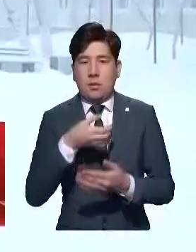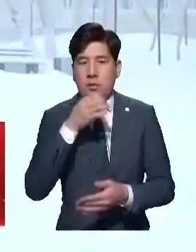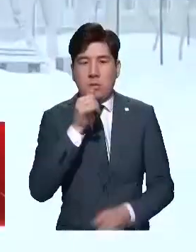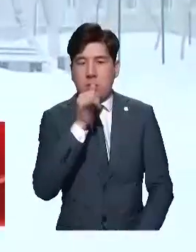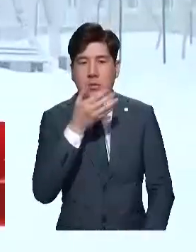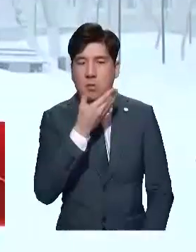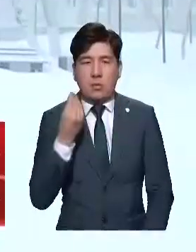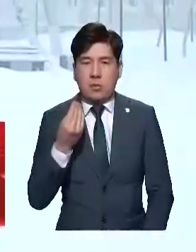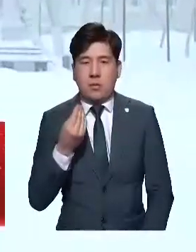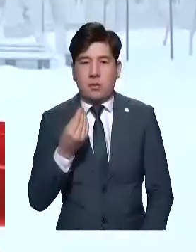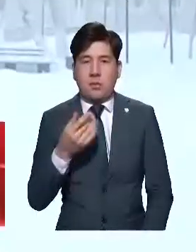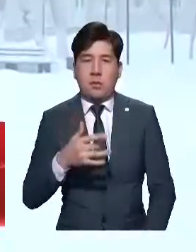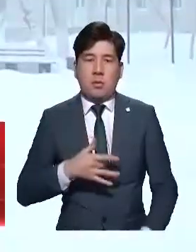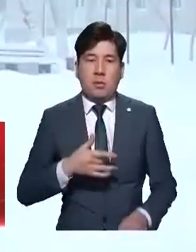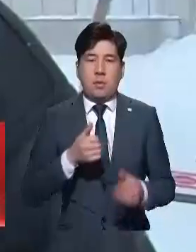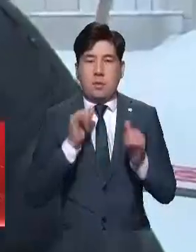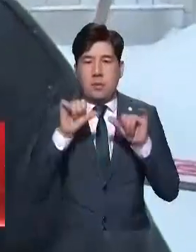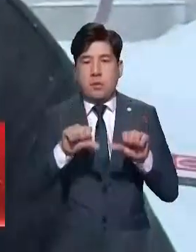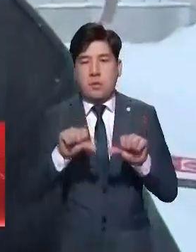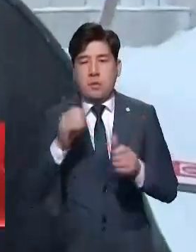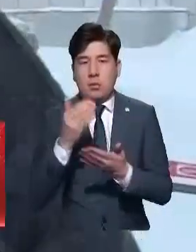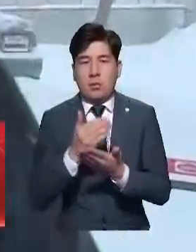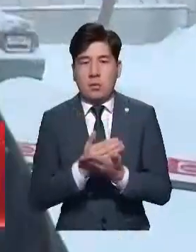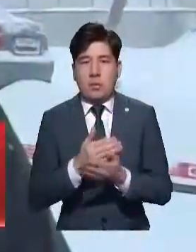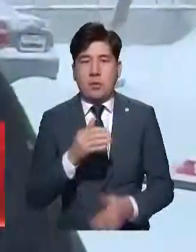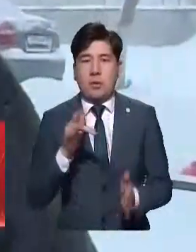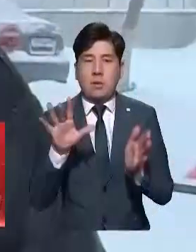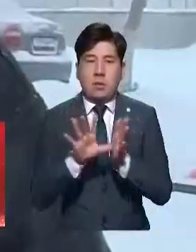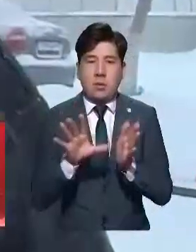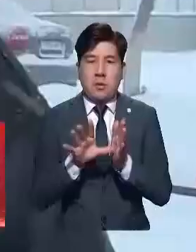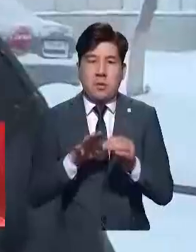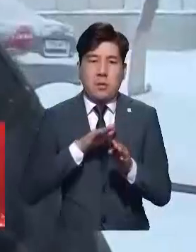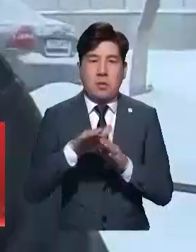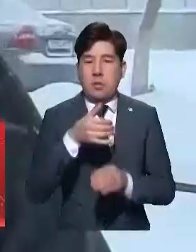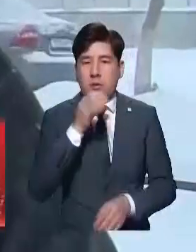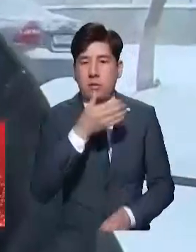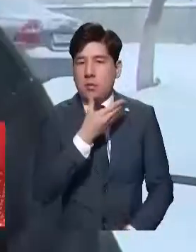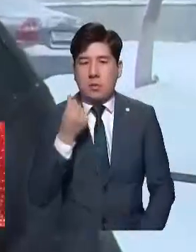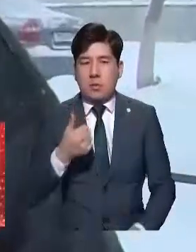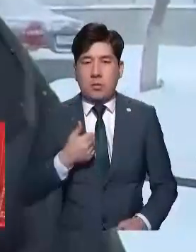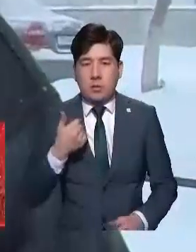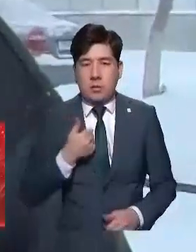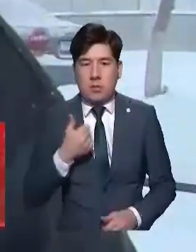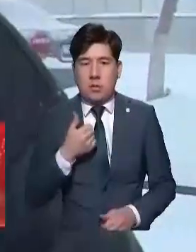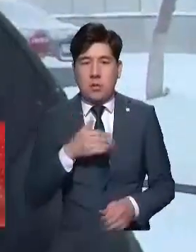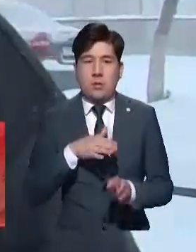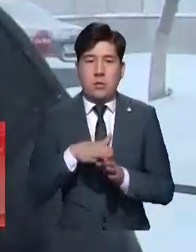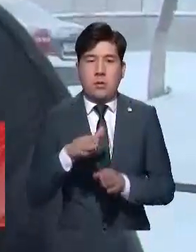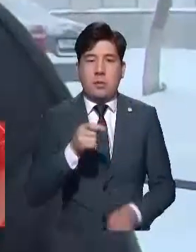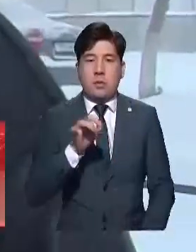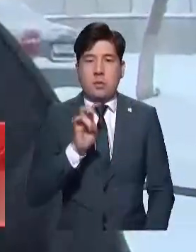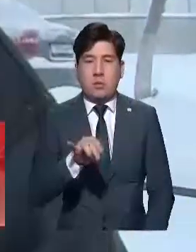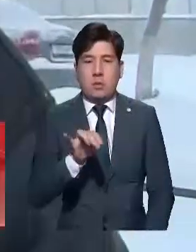менің ойымша олар организмге кішкене зияндылау болады. Энергетикалық сусындар жалпы ішпейміз. Ішпеуге тырысамын, бірақ жаңағыдай кола, миринда дегендер